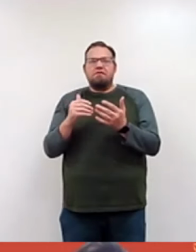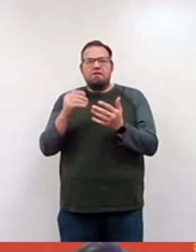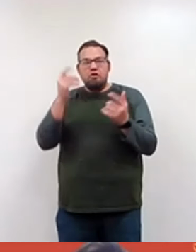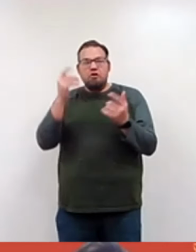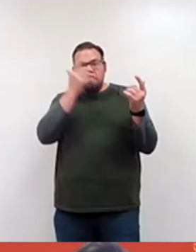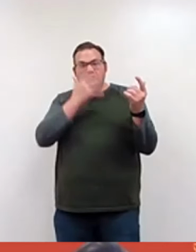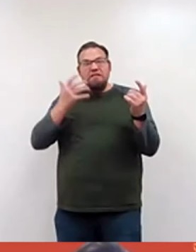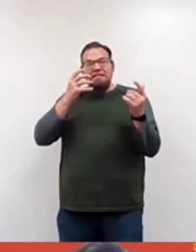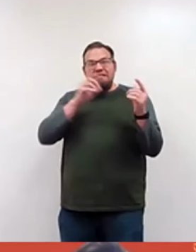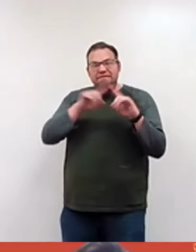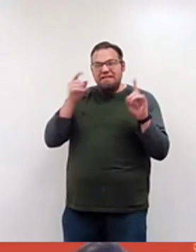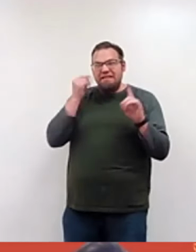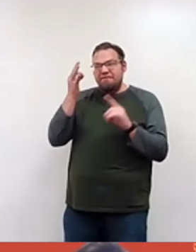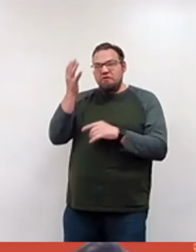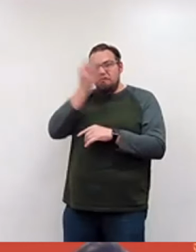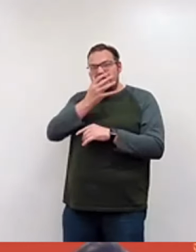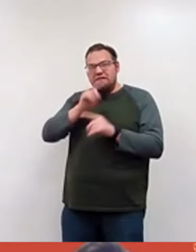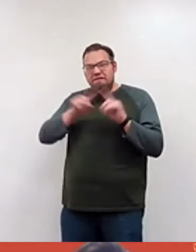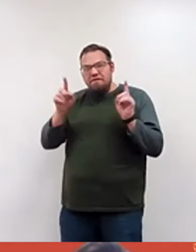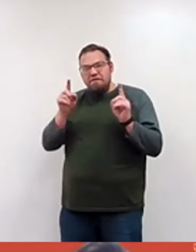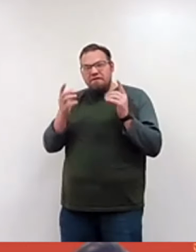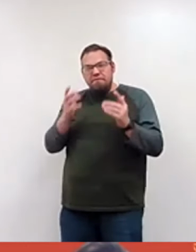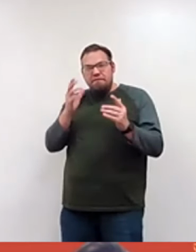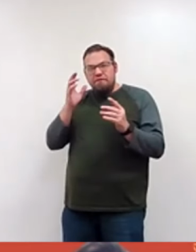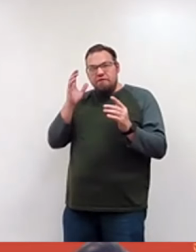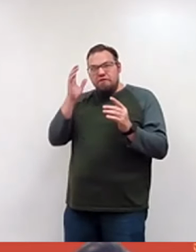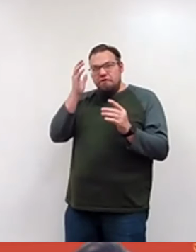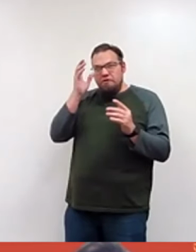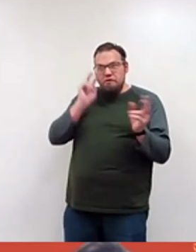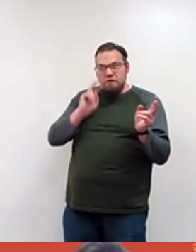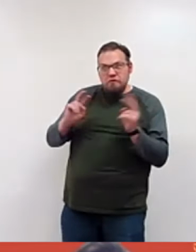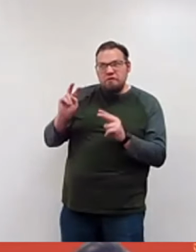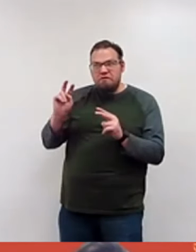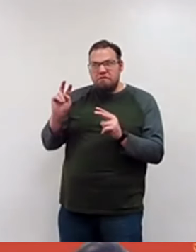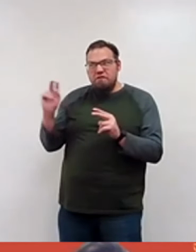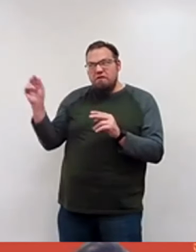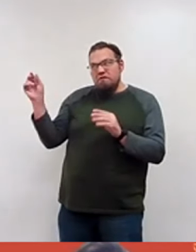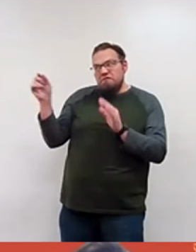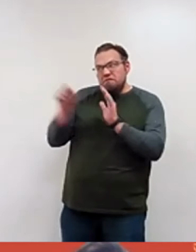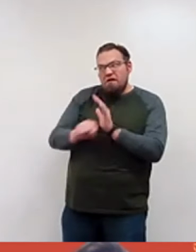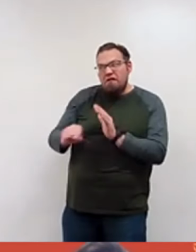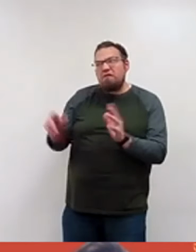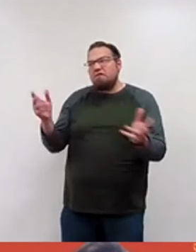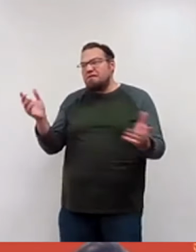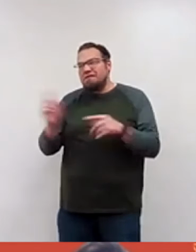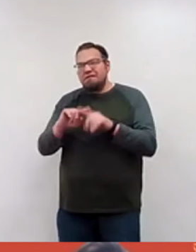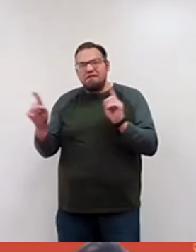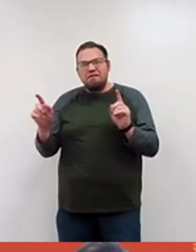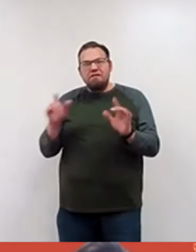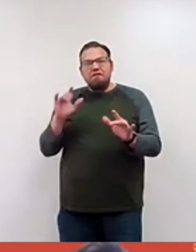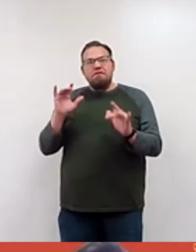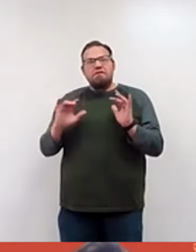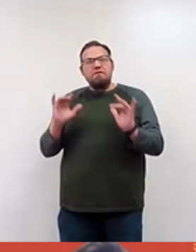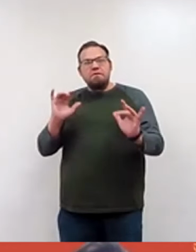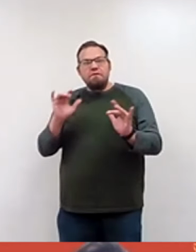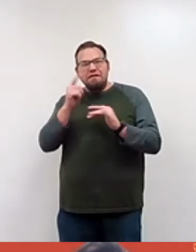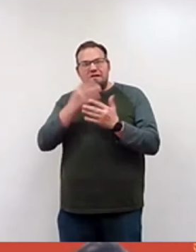وأنواع مختلفة من الناس من حولها لكن في الفصل الدراسي حيث نظرت حولها وكانت هي الوحيدة